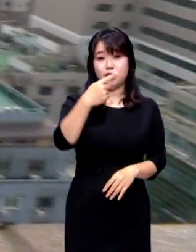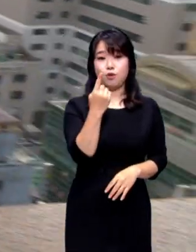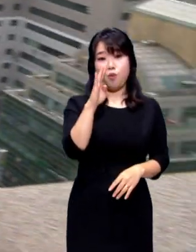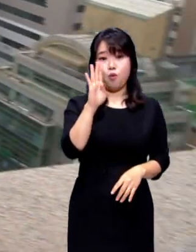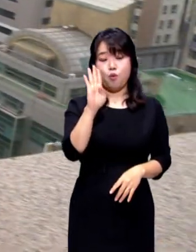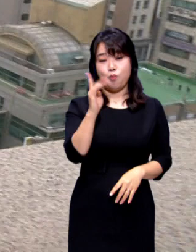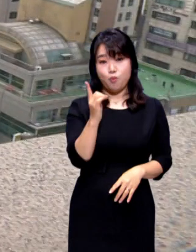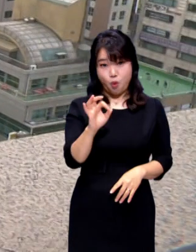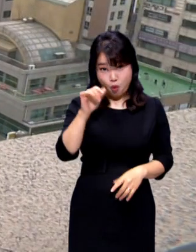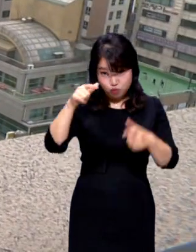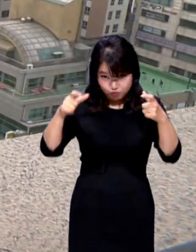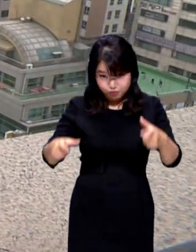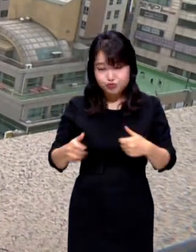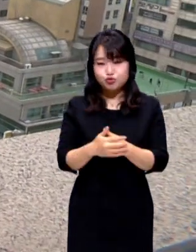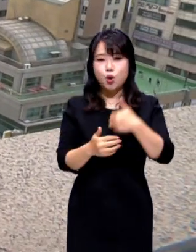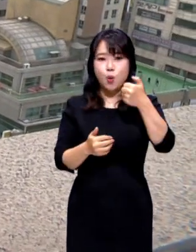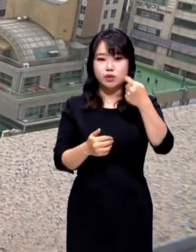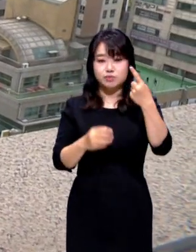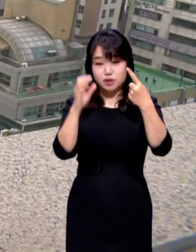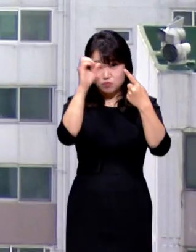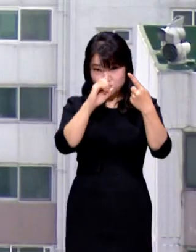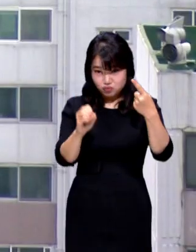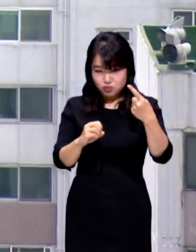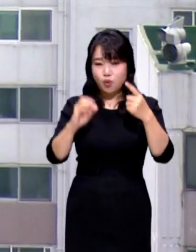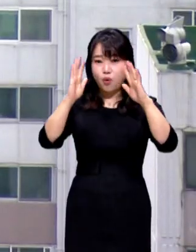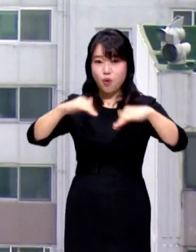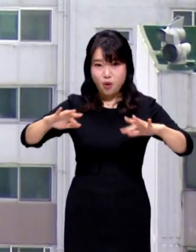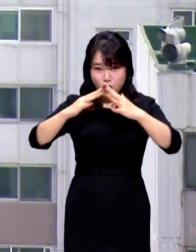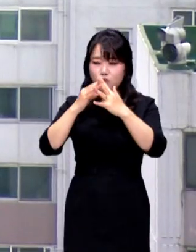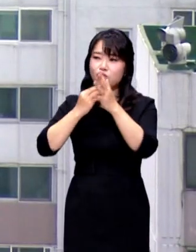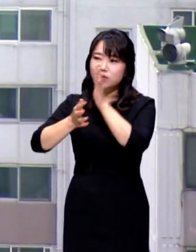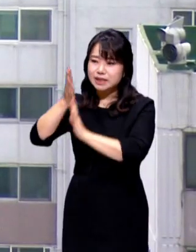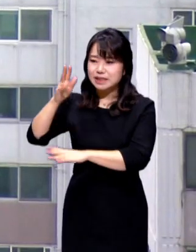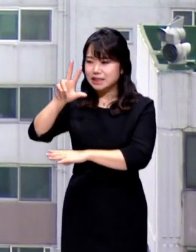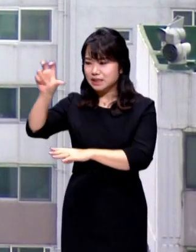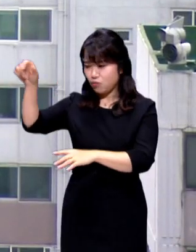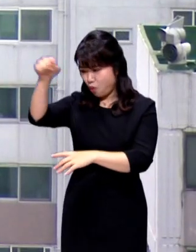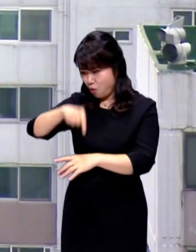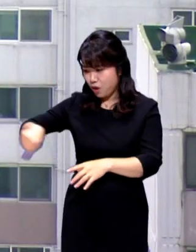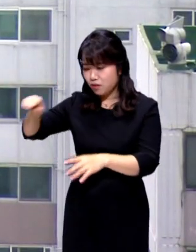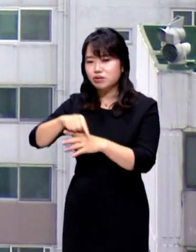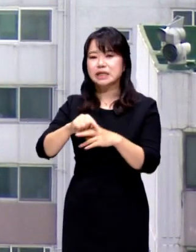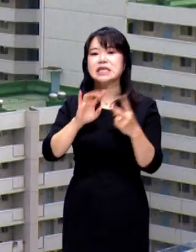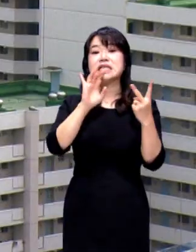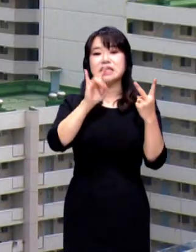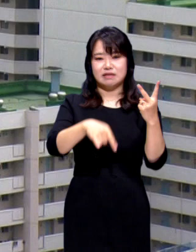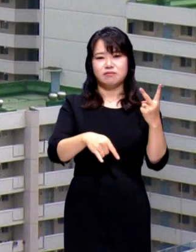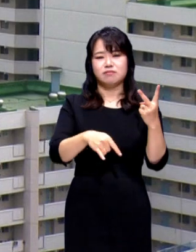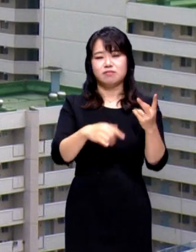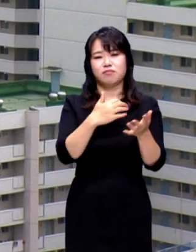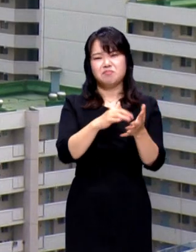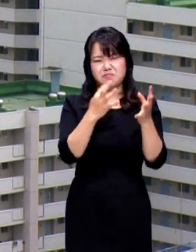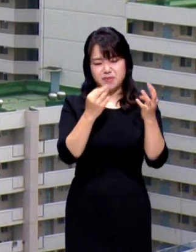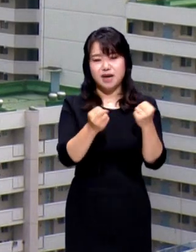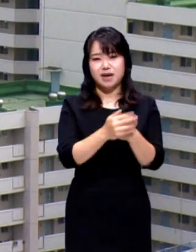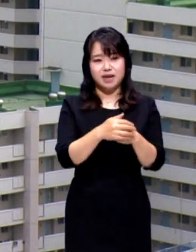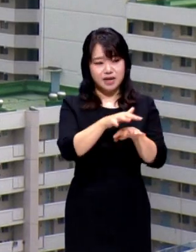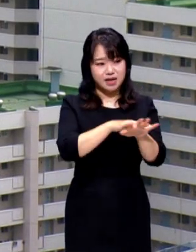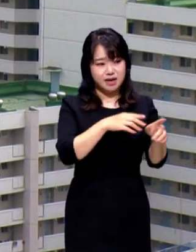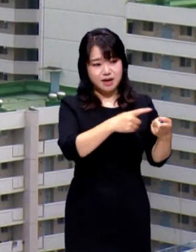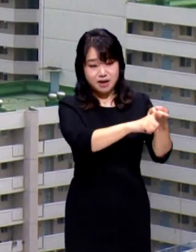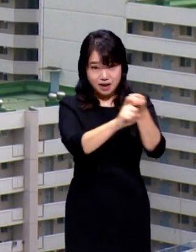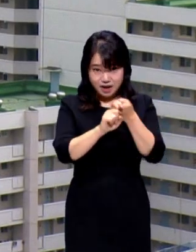재건축 아파트는 전체 51%로 서울 25개 자치구 가운데 두 번째로 높습니다. 연합회는